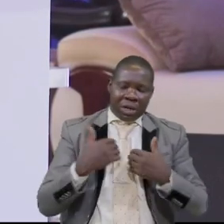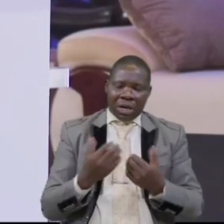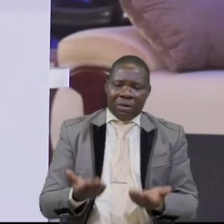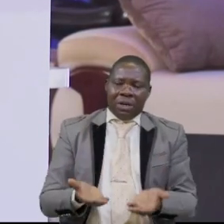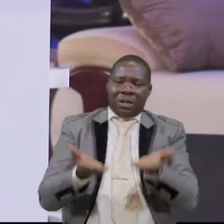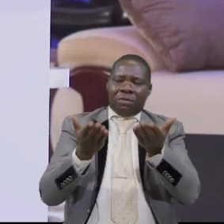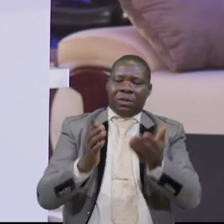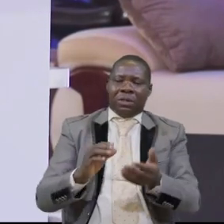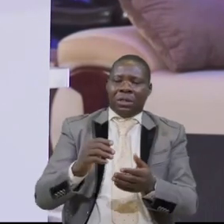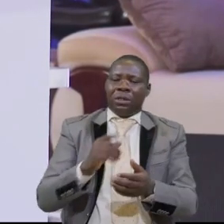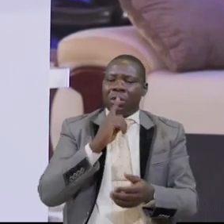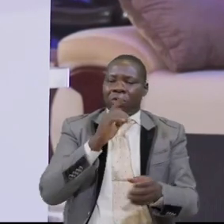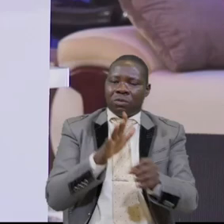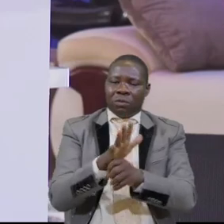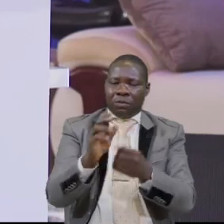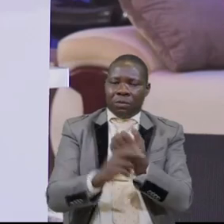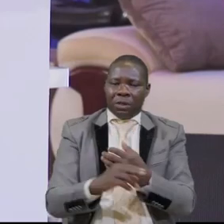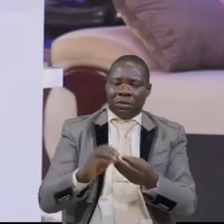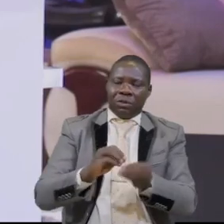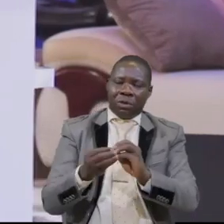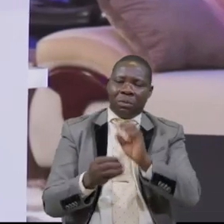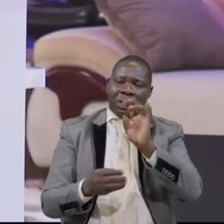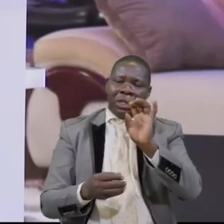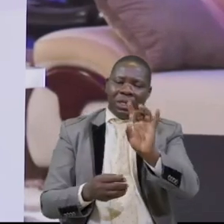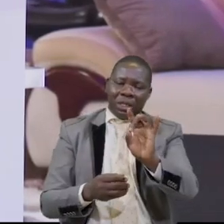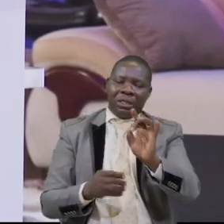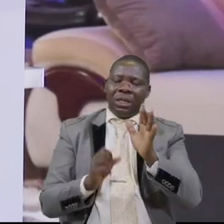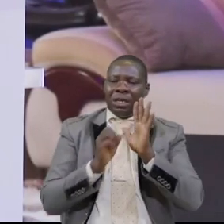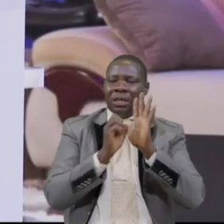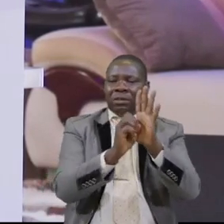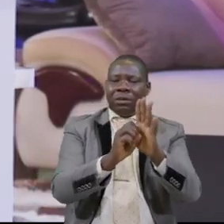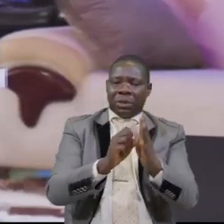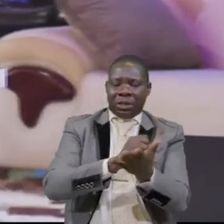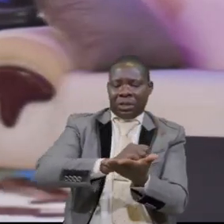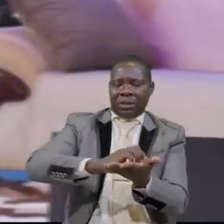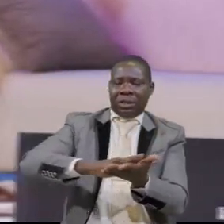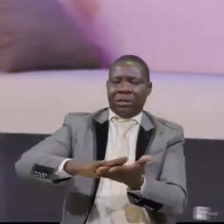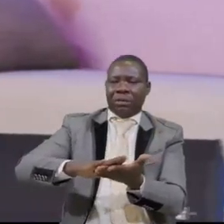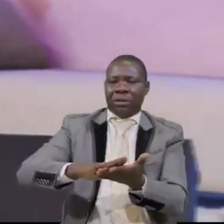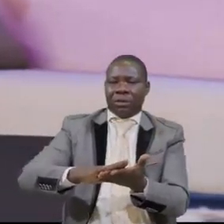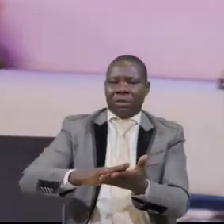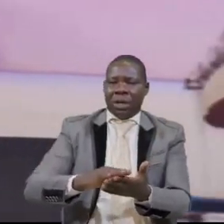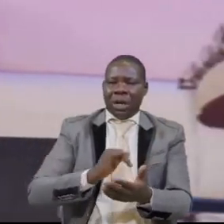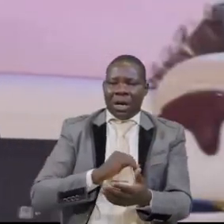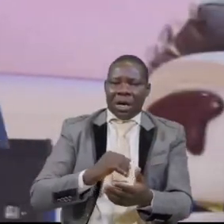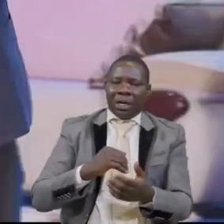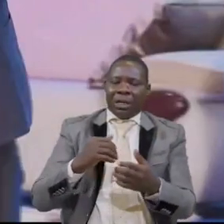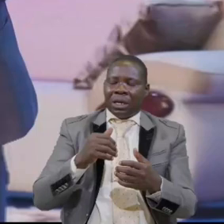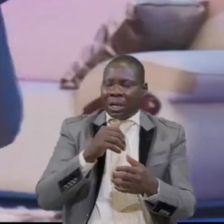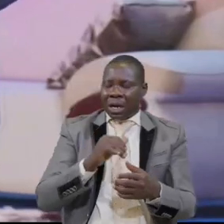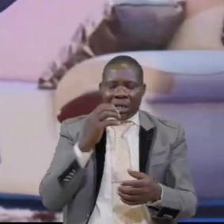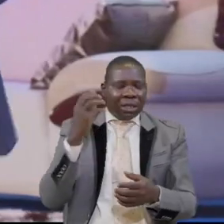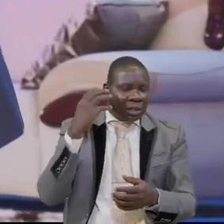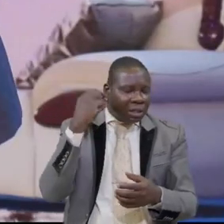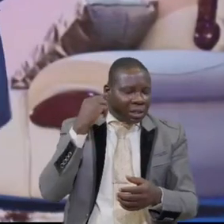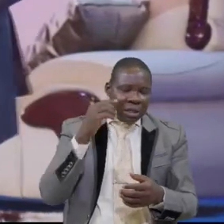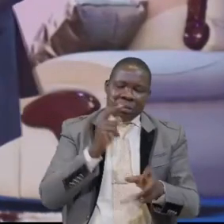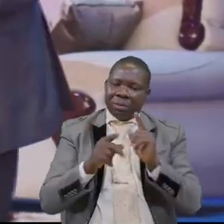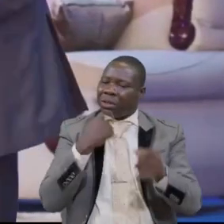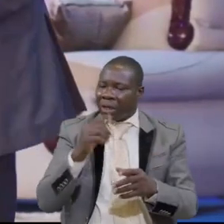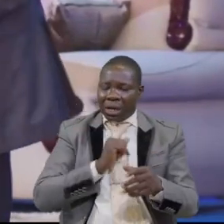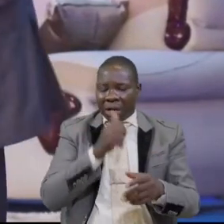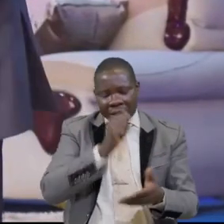une sanctification exemplaire. Une sanctification exemplaire. Oh, j'entends plusieurs. Je suis sanctifié. Plusieurs disent, je suis sanctifié. Je suis sanctifié. Et